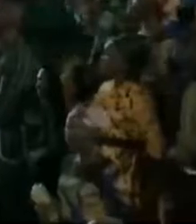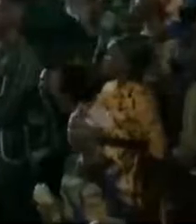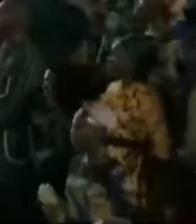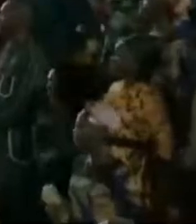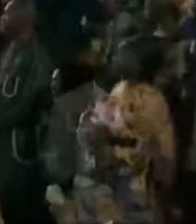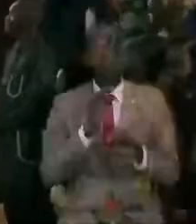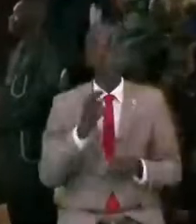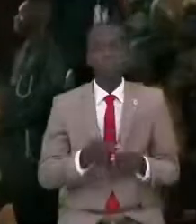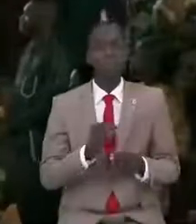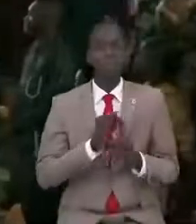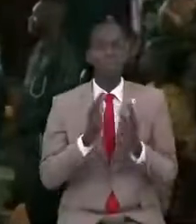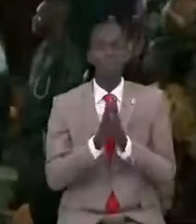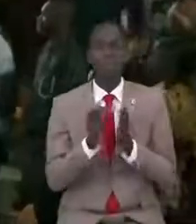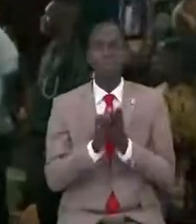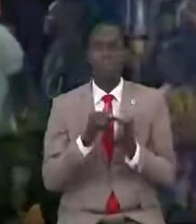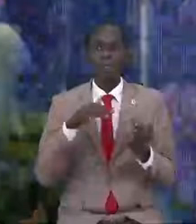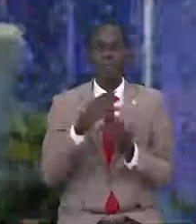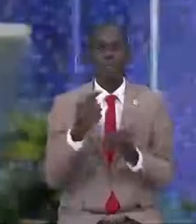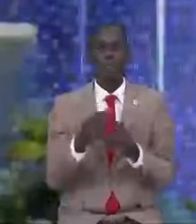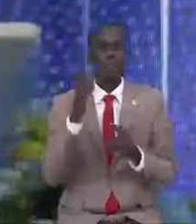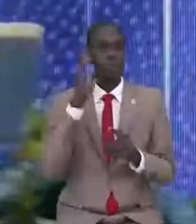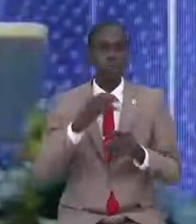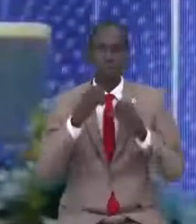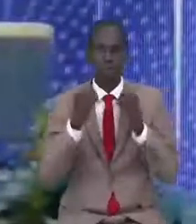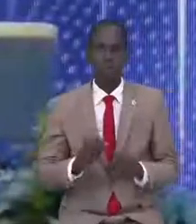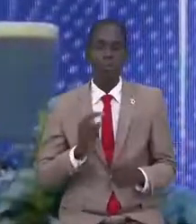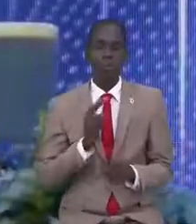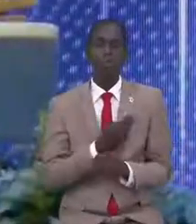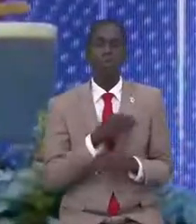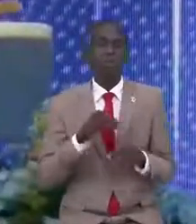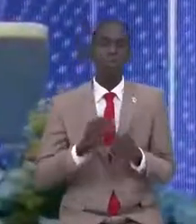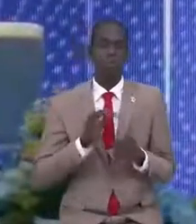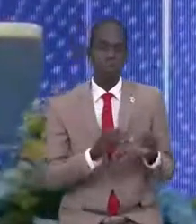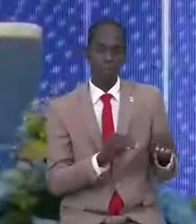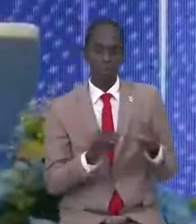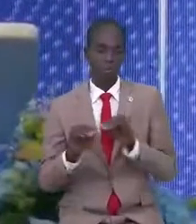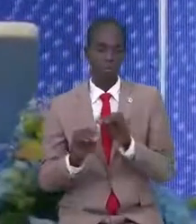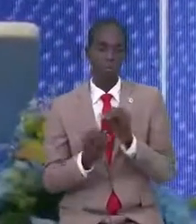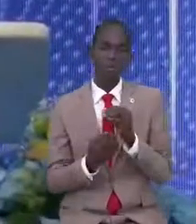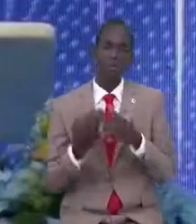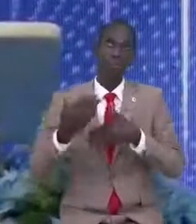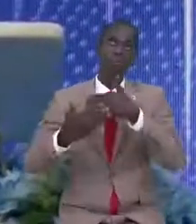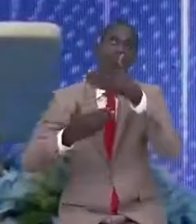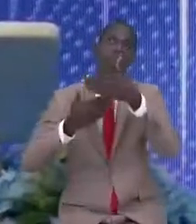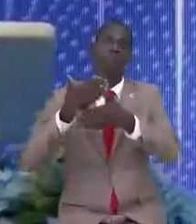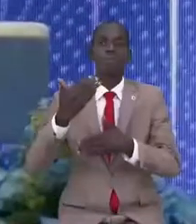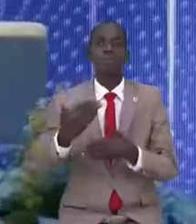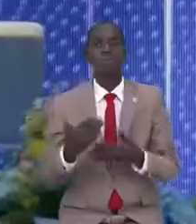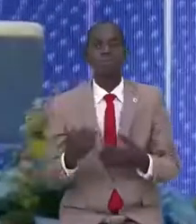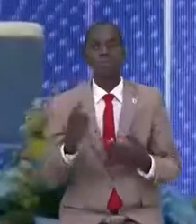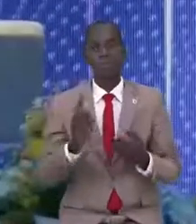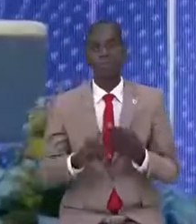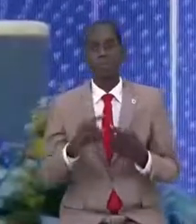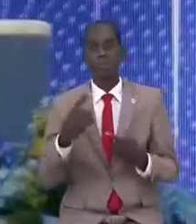de la parole nous fortifie dans notre mouvement, dans notre progrès vers